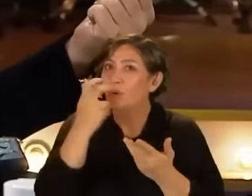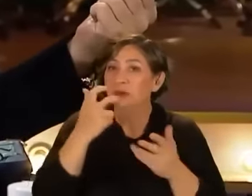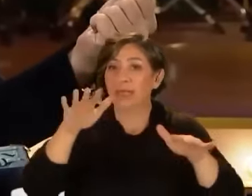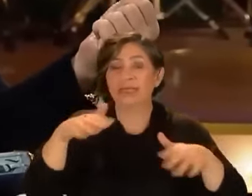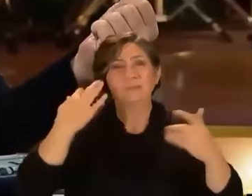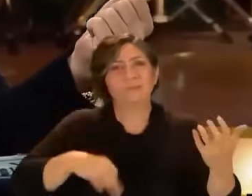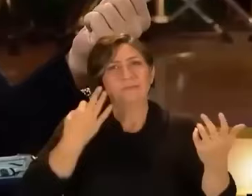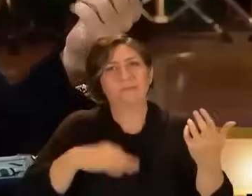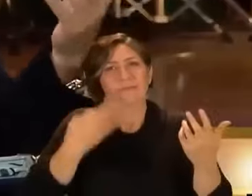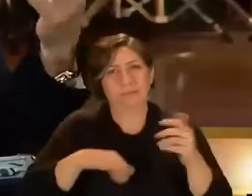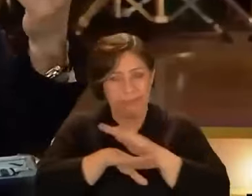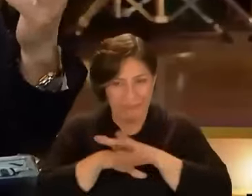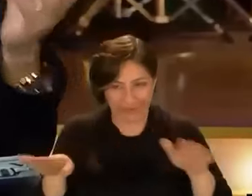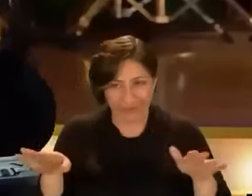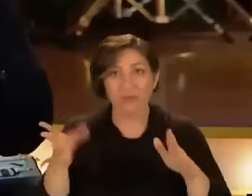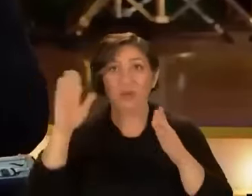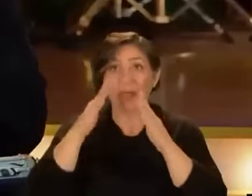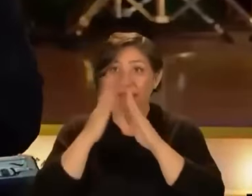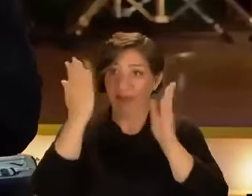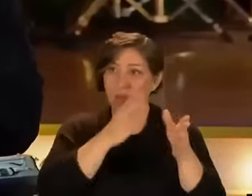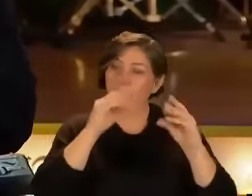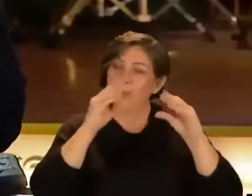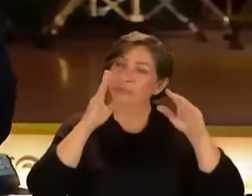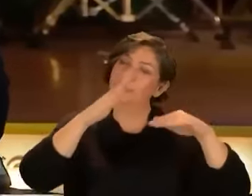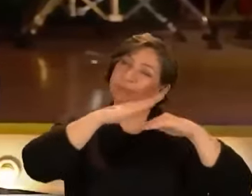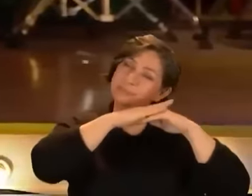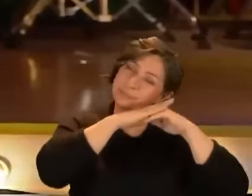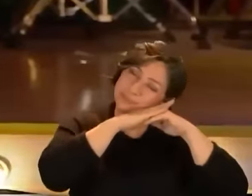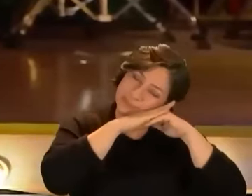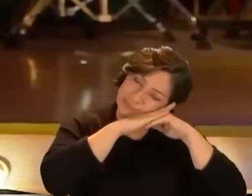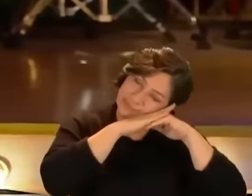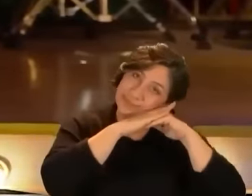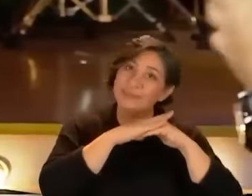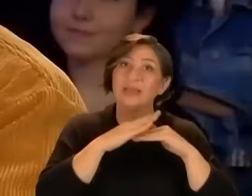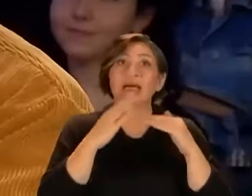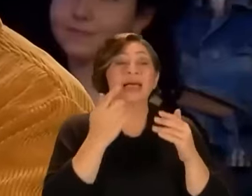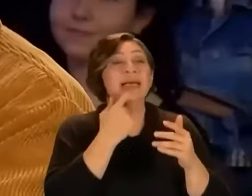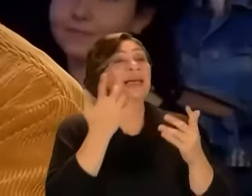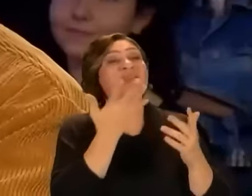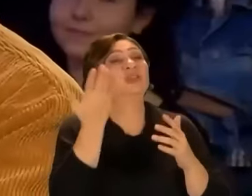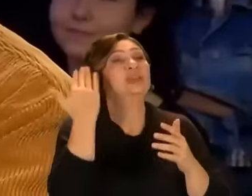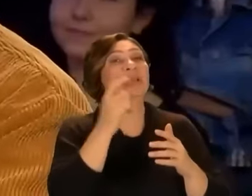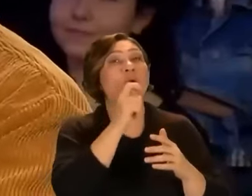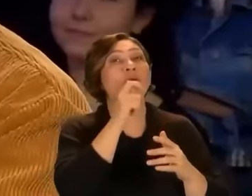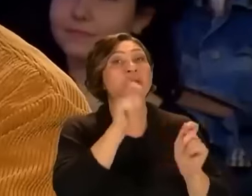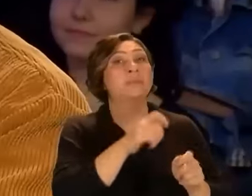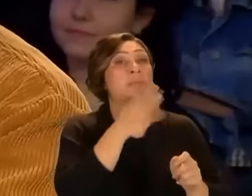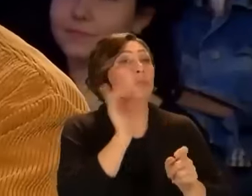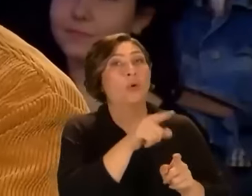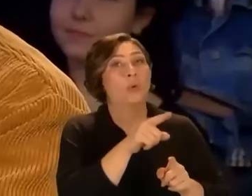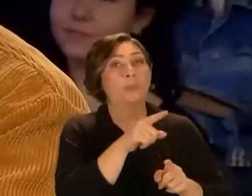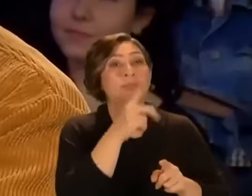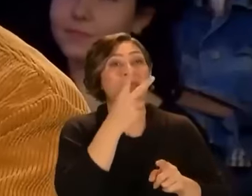Konserde çalıyorsun. Evet. Ve sonra eve gidip yastığa başını mı koyuyorsun? Ya kaç yılında o röportajı